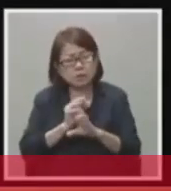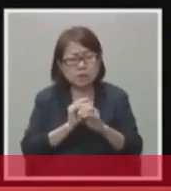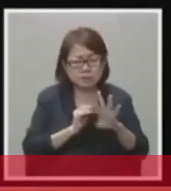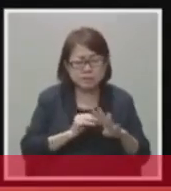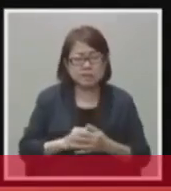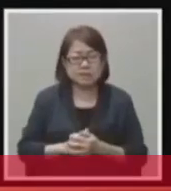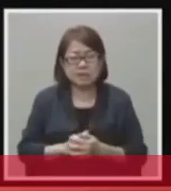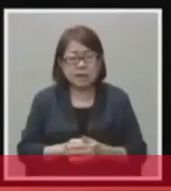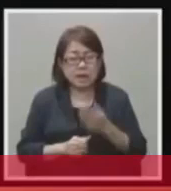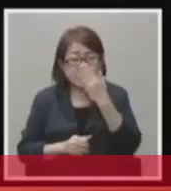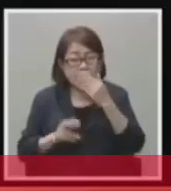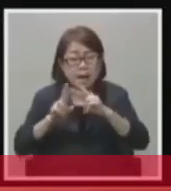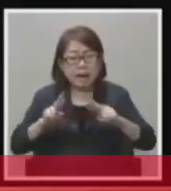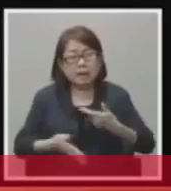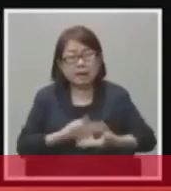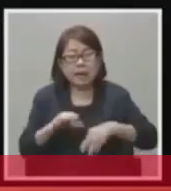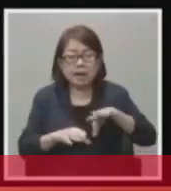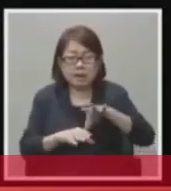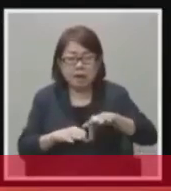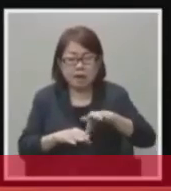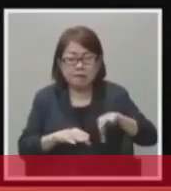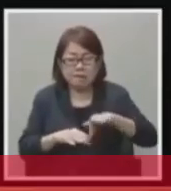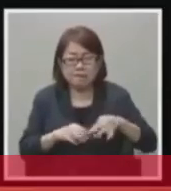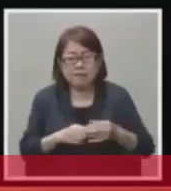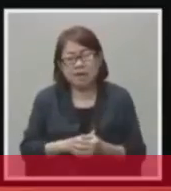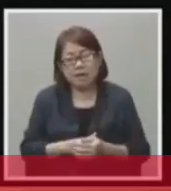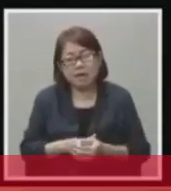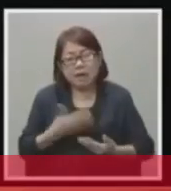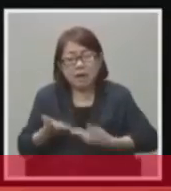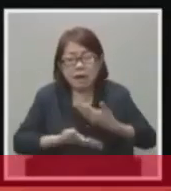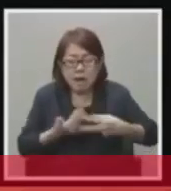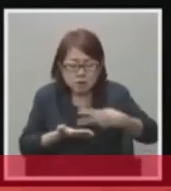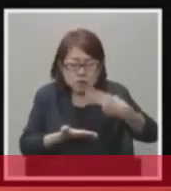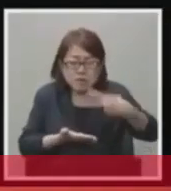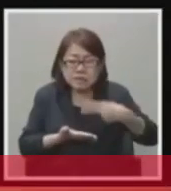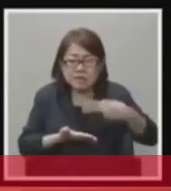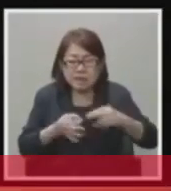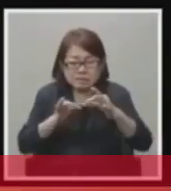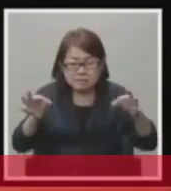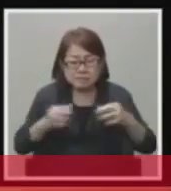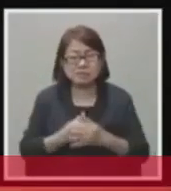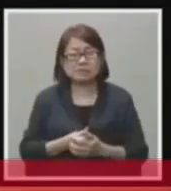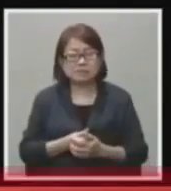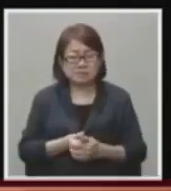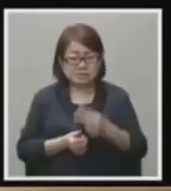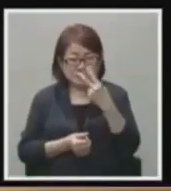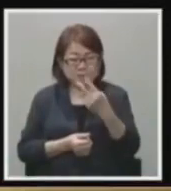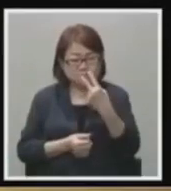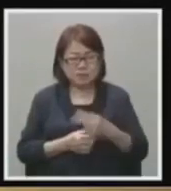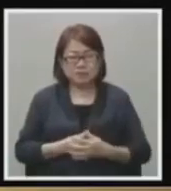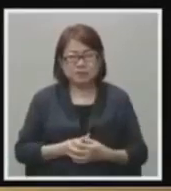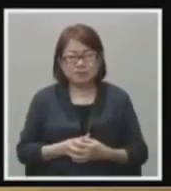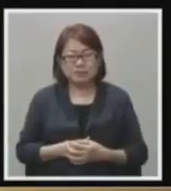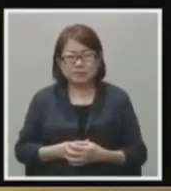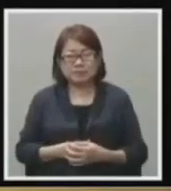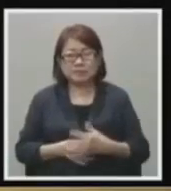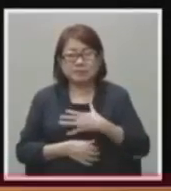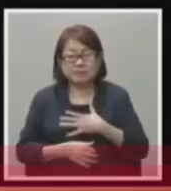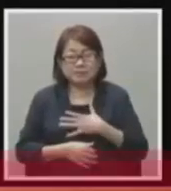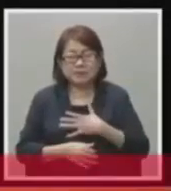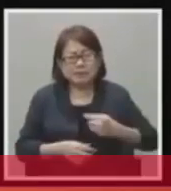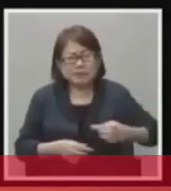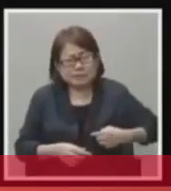54หน้าร้านเป็นร้านกาแฟร้านเฝอก็คือก๋วยเตี๋ยวไปดูได้ครับที่ผมเจ็บ